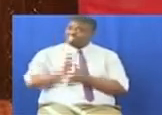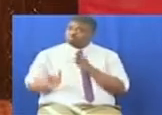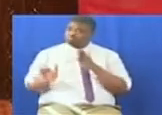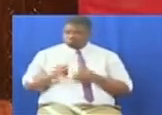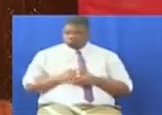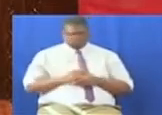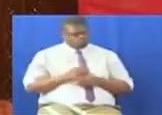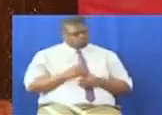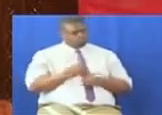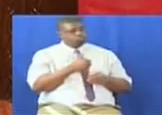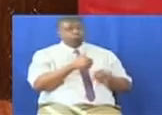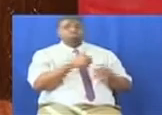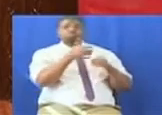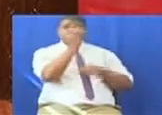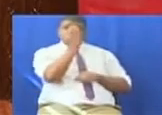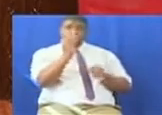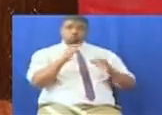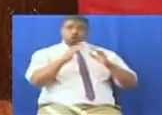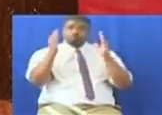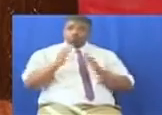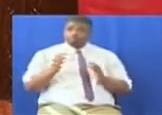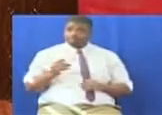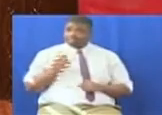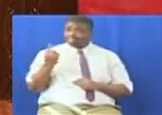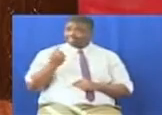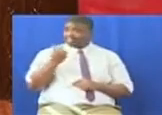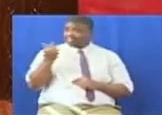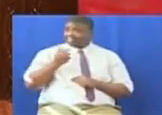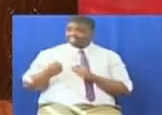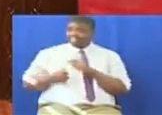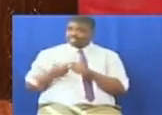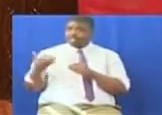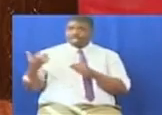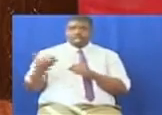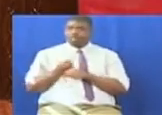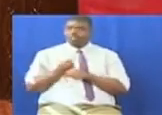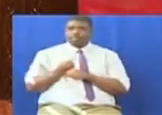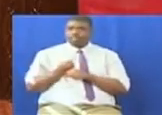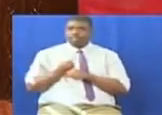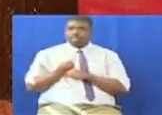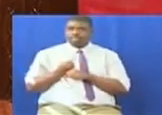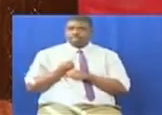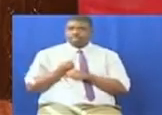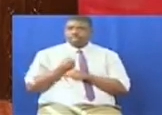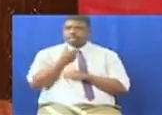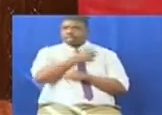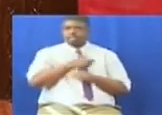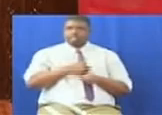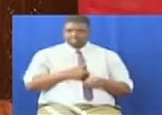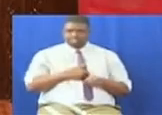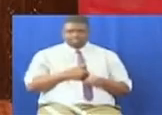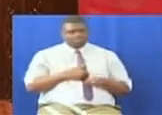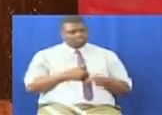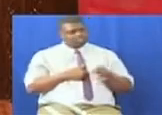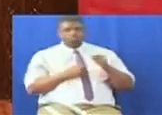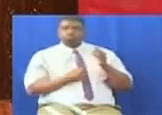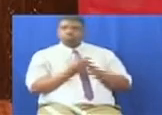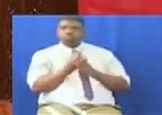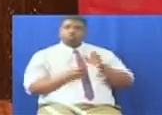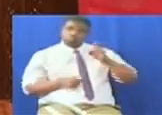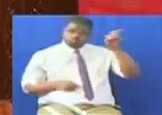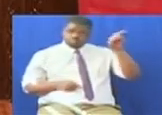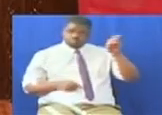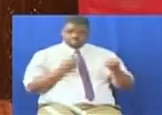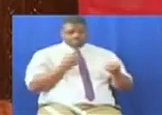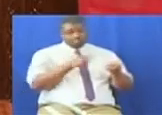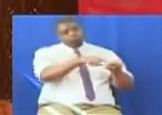katika Mungu alivyotuumba, taifa la Tanzania halijawahi kupata rais aliyotoka nje. Ambaye wazungu wanasema huyo rais anakuwa, sisi hatujawahi kufu.